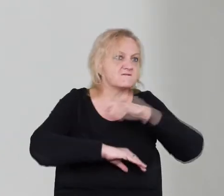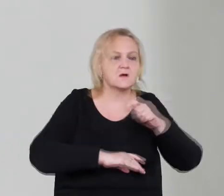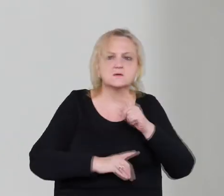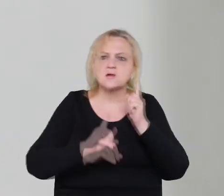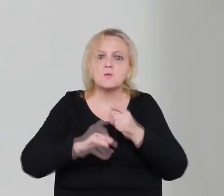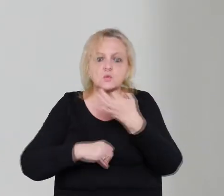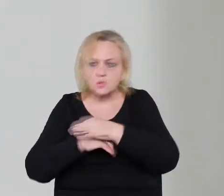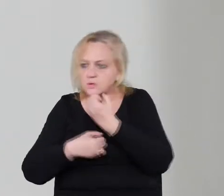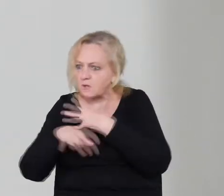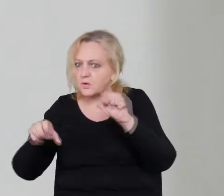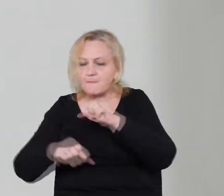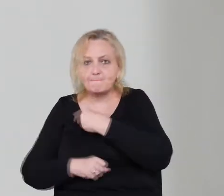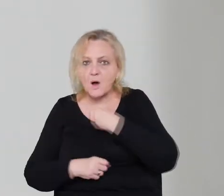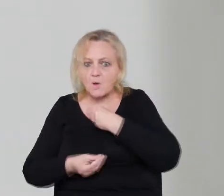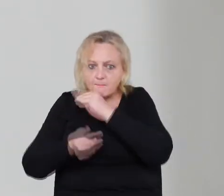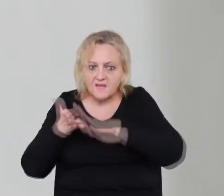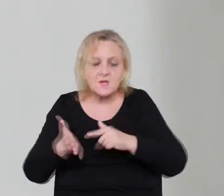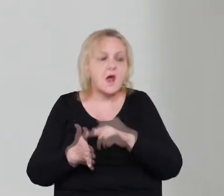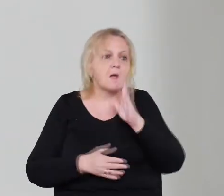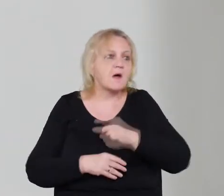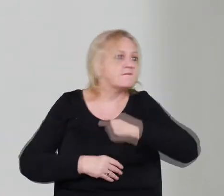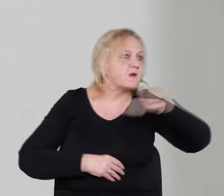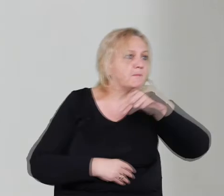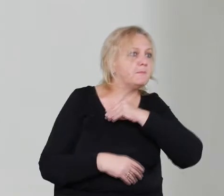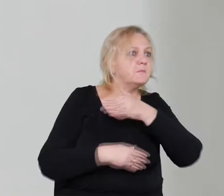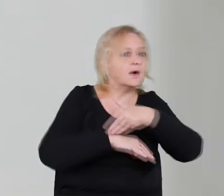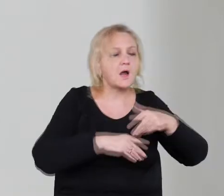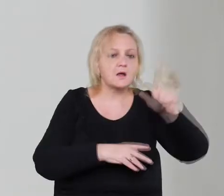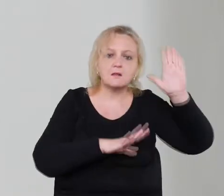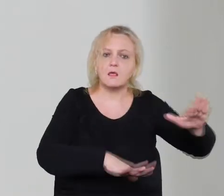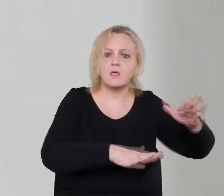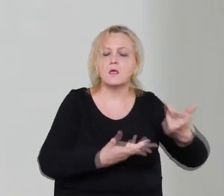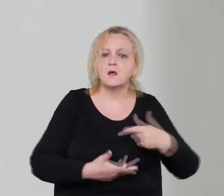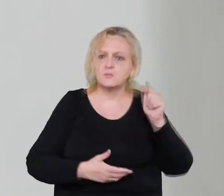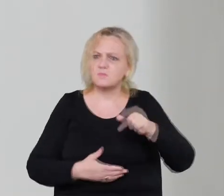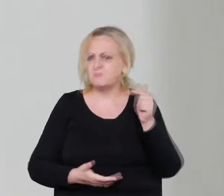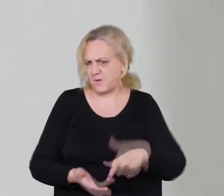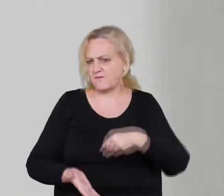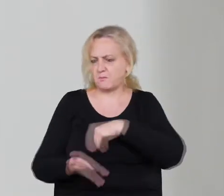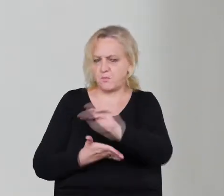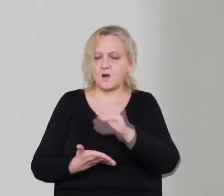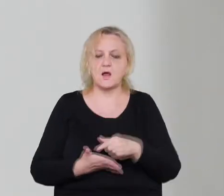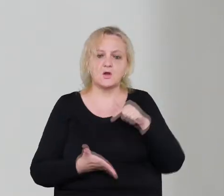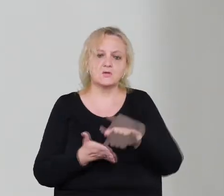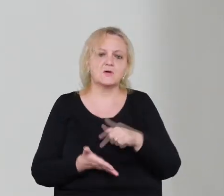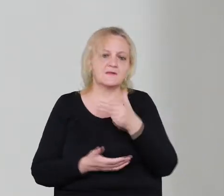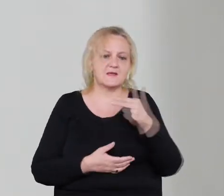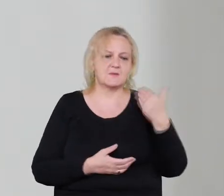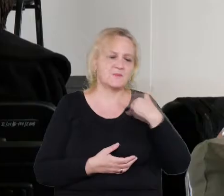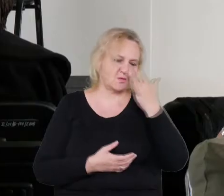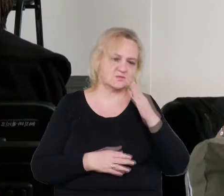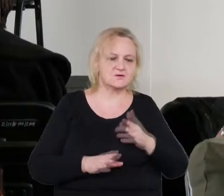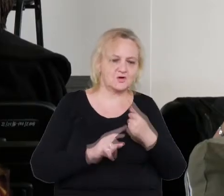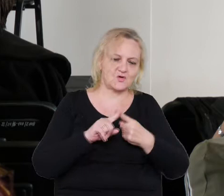szybko po zakończeniu edukacji to powinna być jakaś forma opłaty i tak dalej bardzo żeśmy o tej tego tematu białoruskiego odeszły daleko